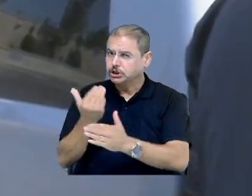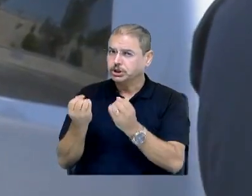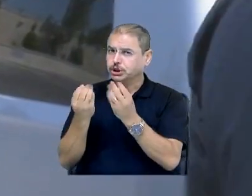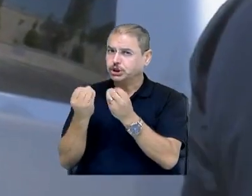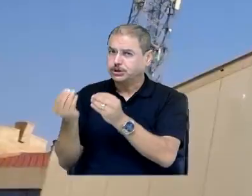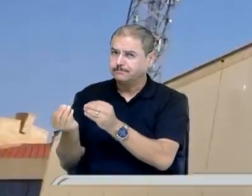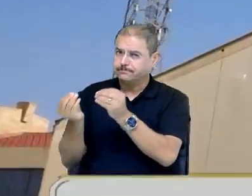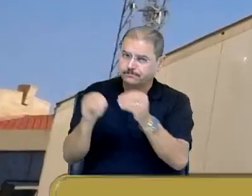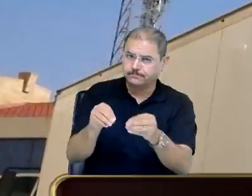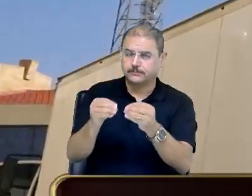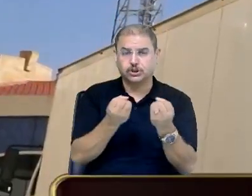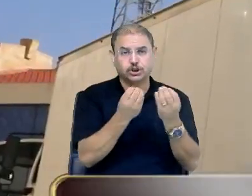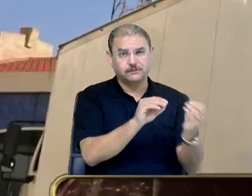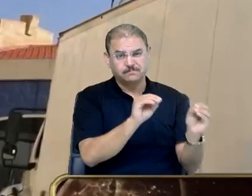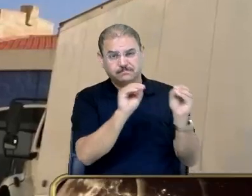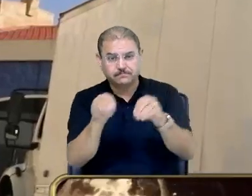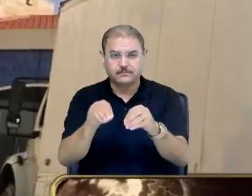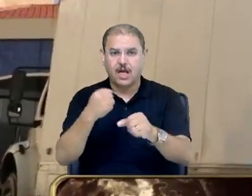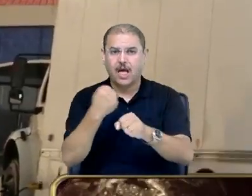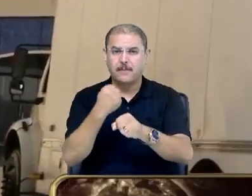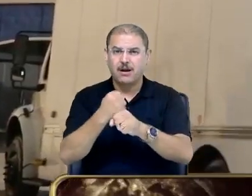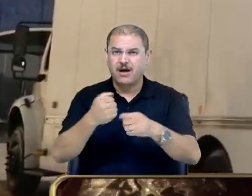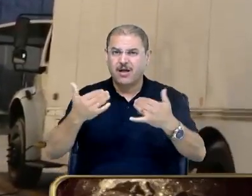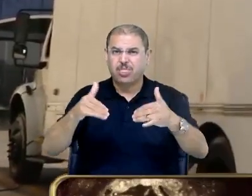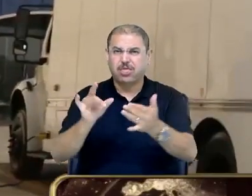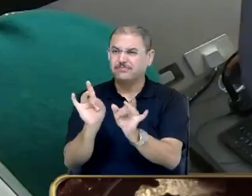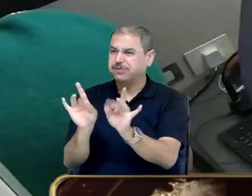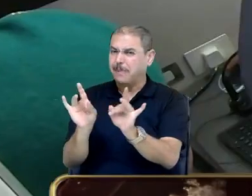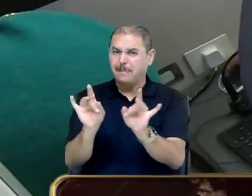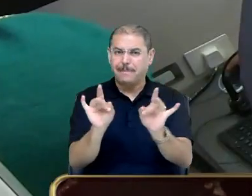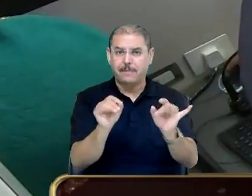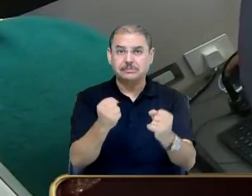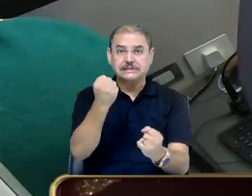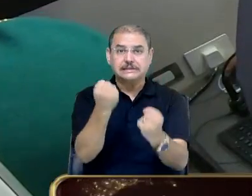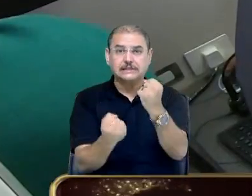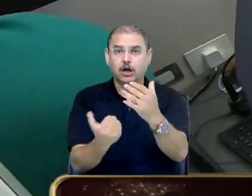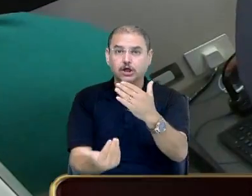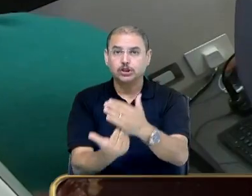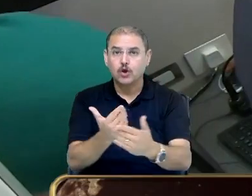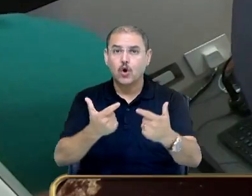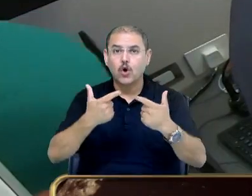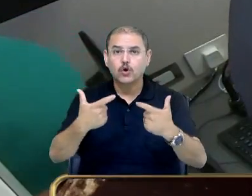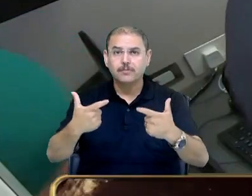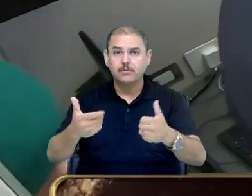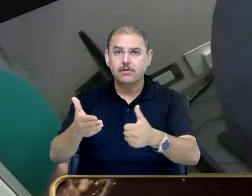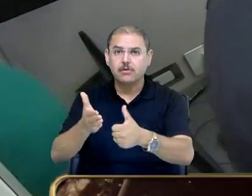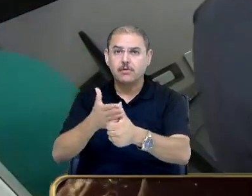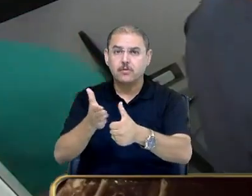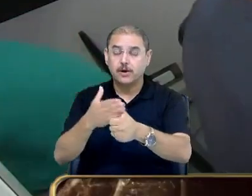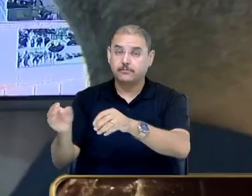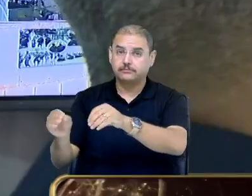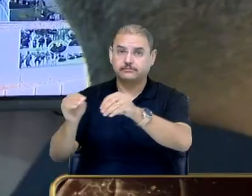ومتطور ضمن منظومه عملها تم ادخال عدد من الاليات والمعدات الحديثه للعمل